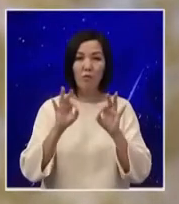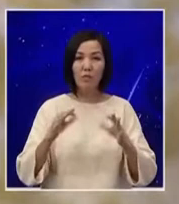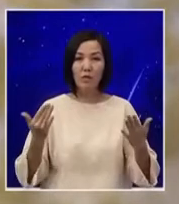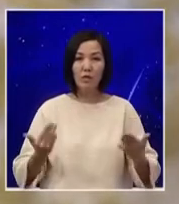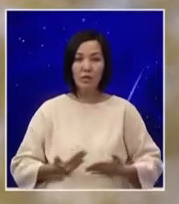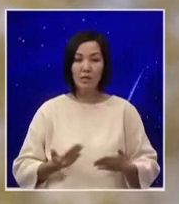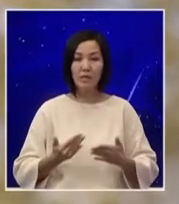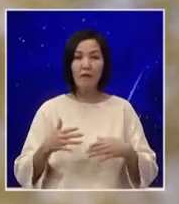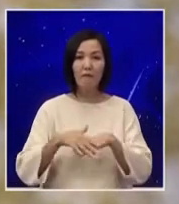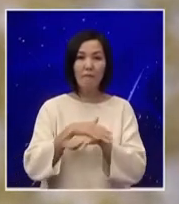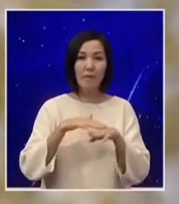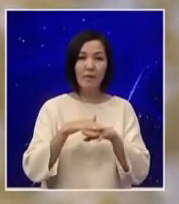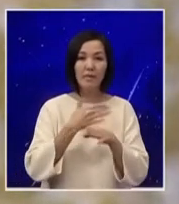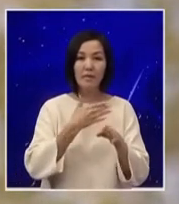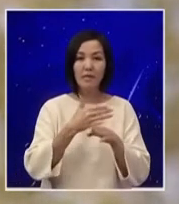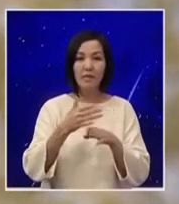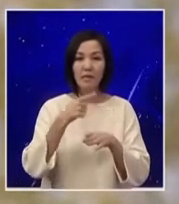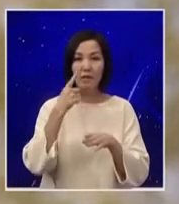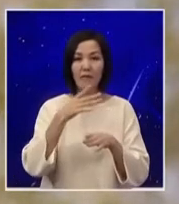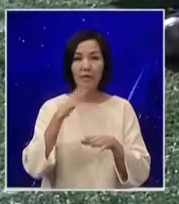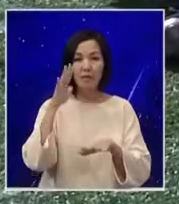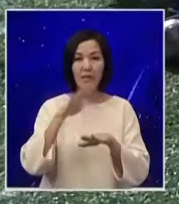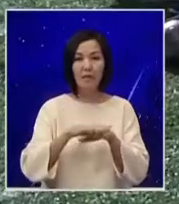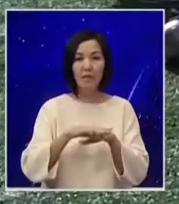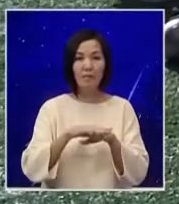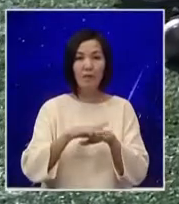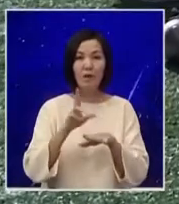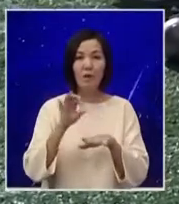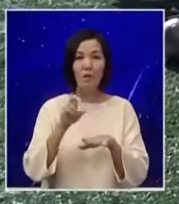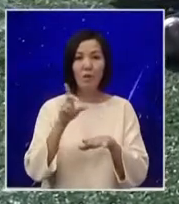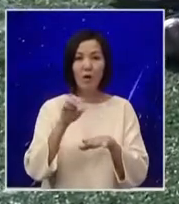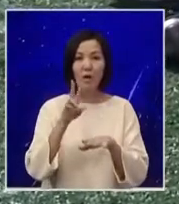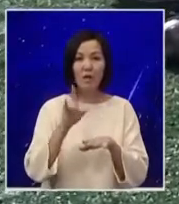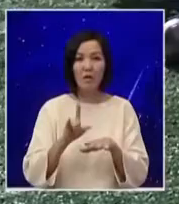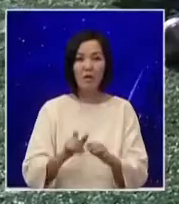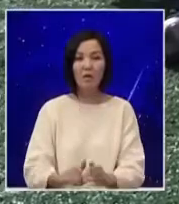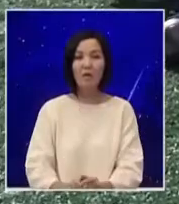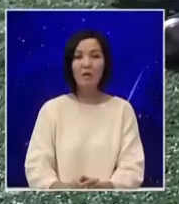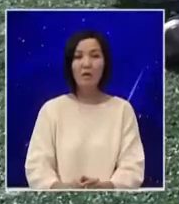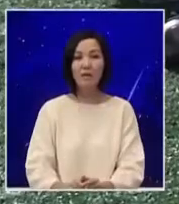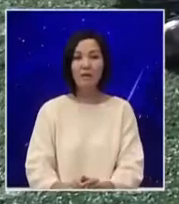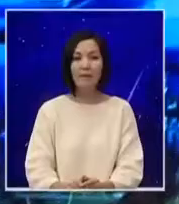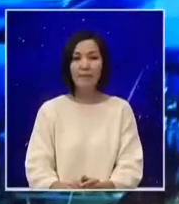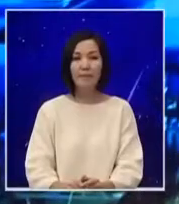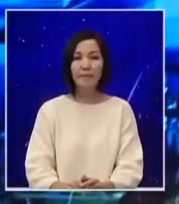широких массах делиться kim kyu голы до мира нет av-кабель кадрах man телеканал джитсу